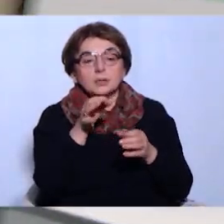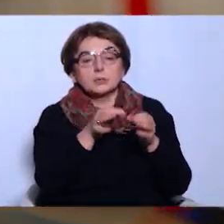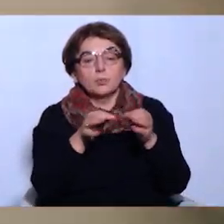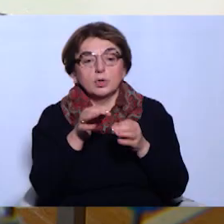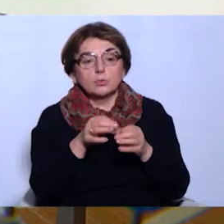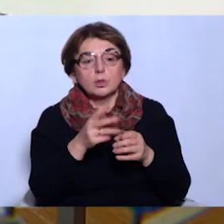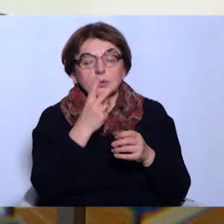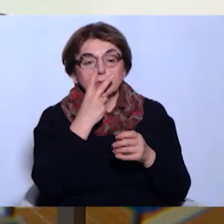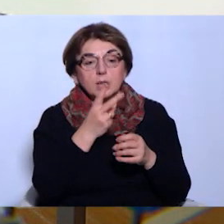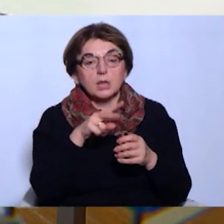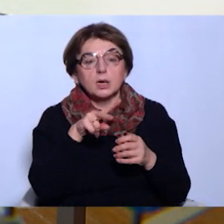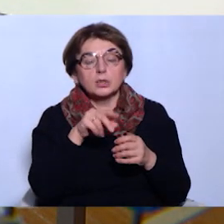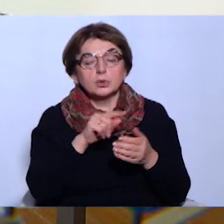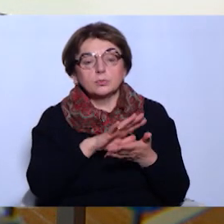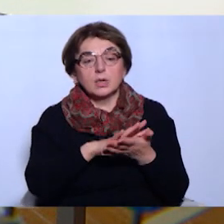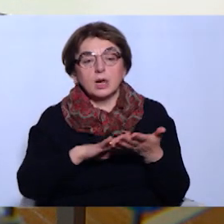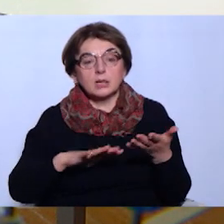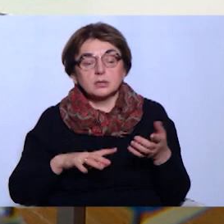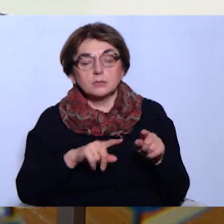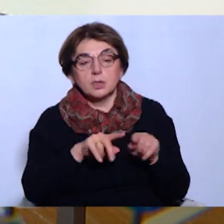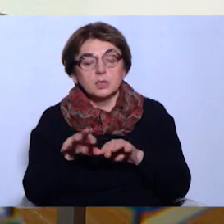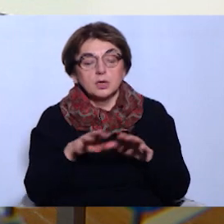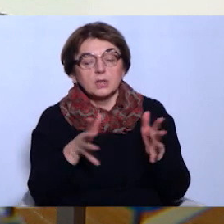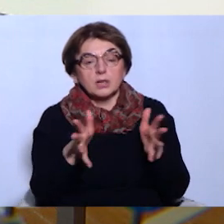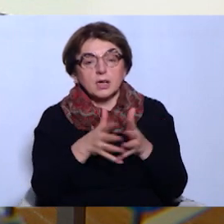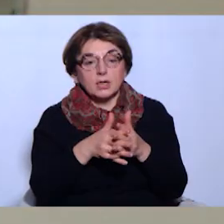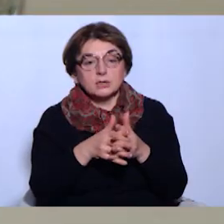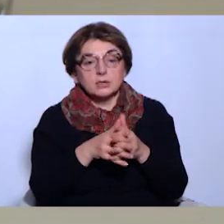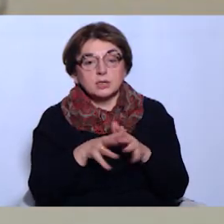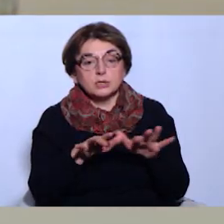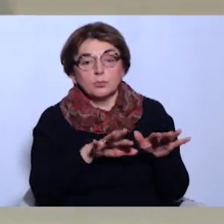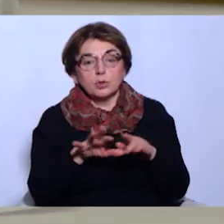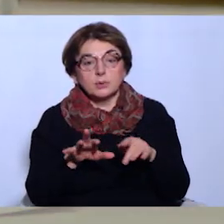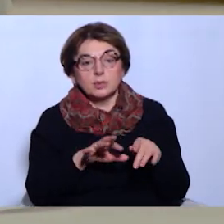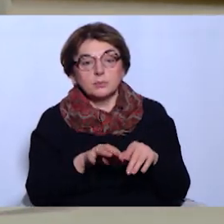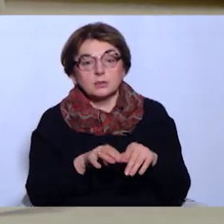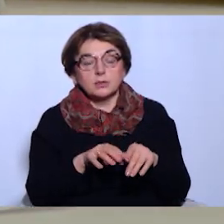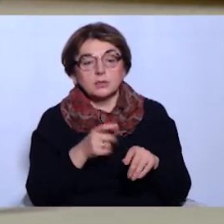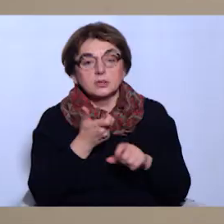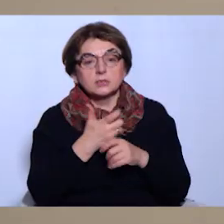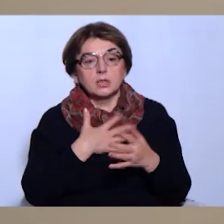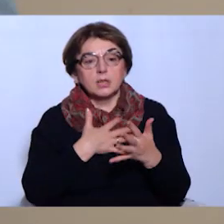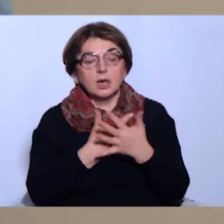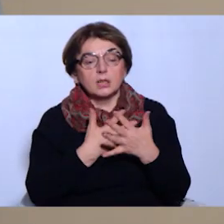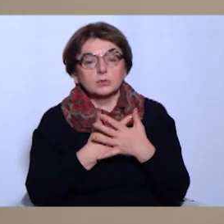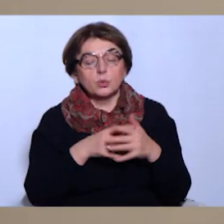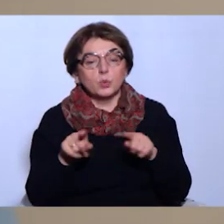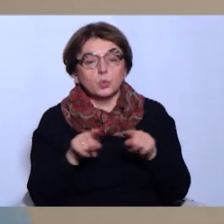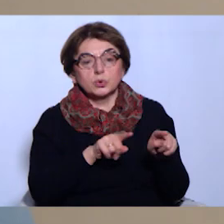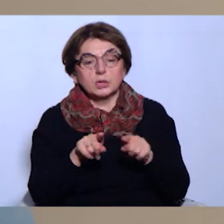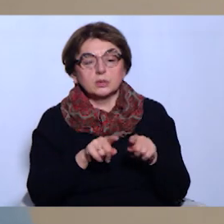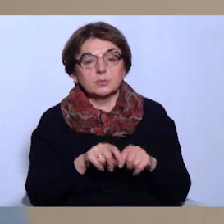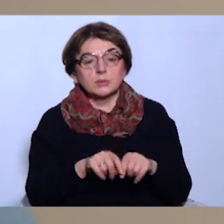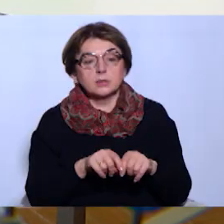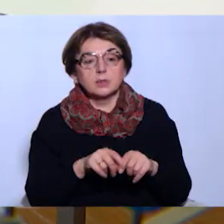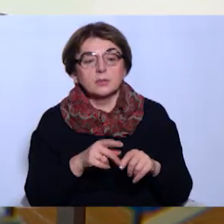მოლეკულები. Აი როგორც ხედავთ, ლითიუმი აგრძელებს რეაქციაში შესვლას. Ის საკმაოდ აქტიურად